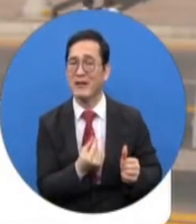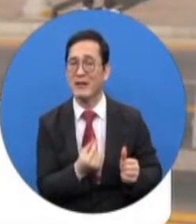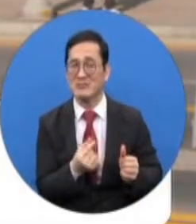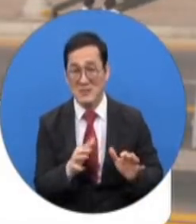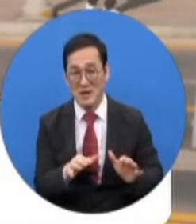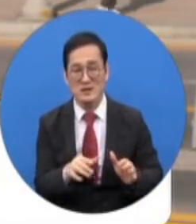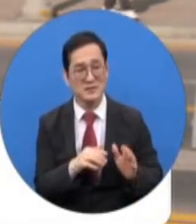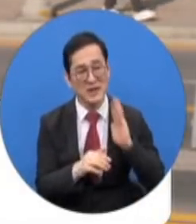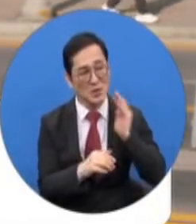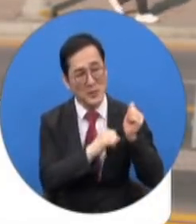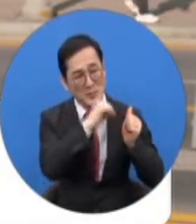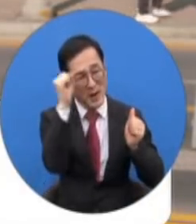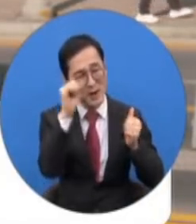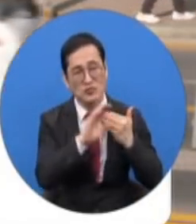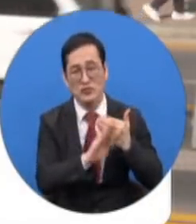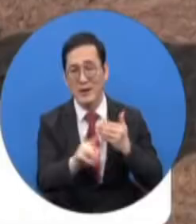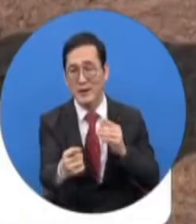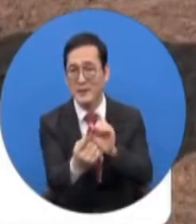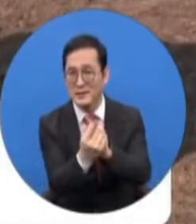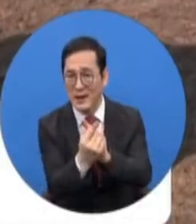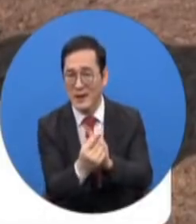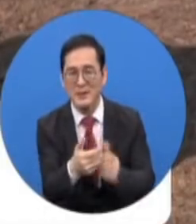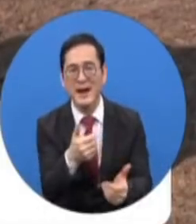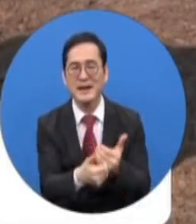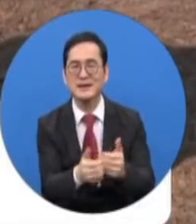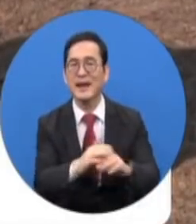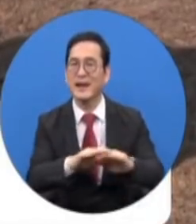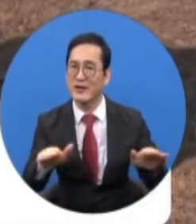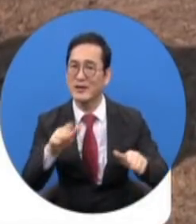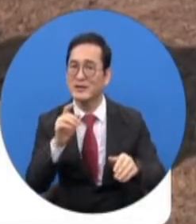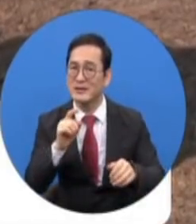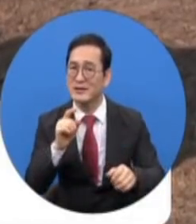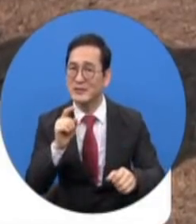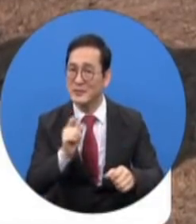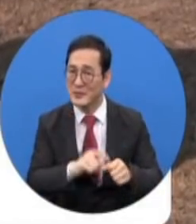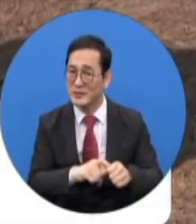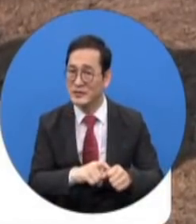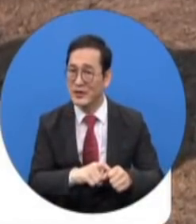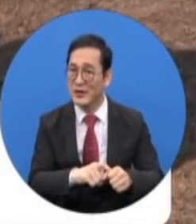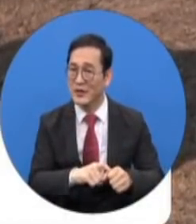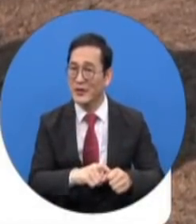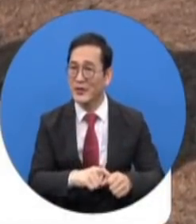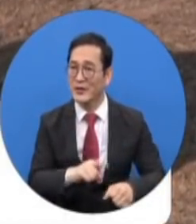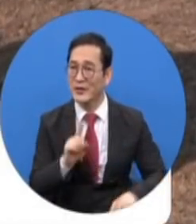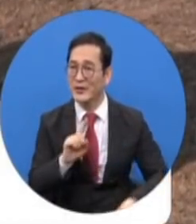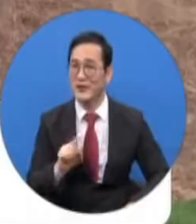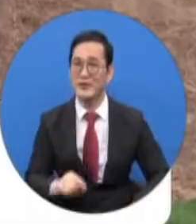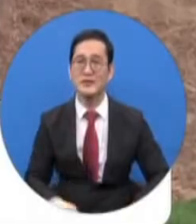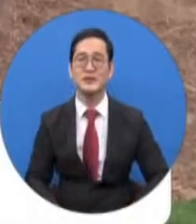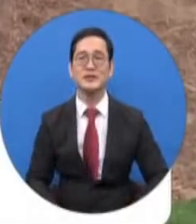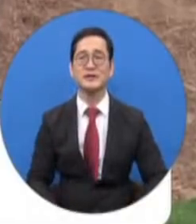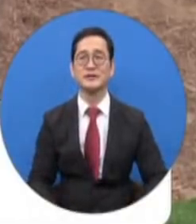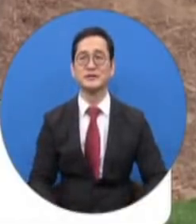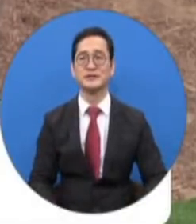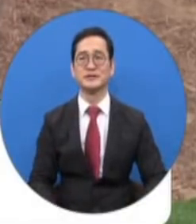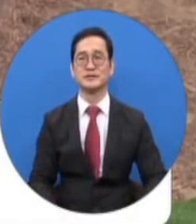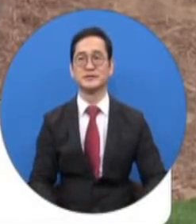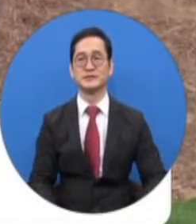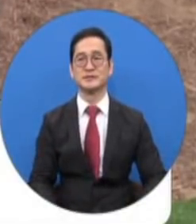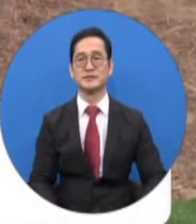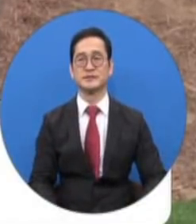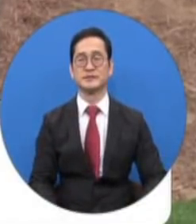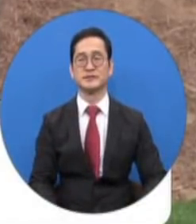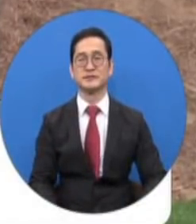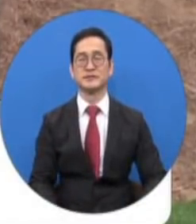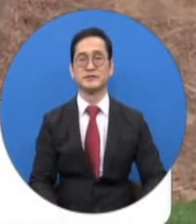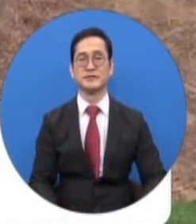봉합이라는 측면도 있을 것 같고 어떻게 보십니까? 윤석열 당선인은 이른바